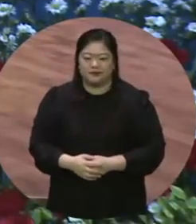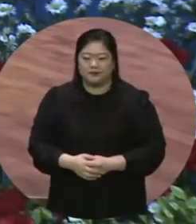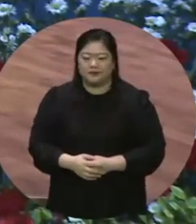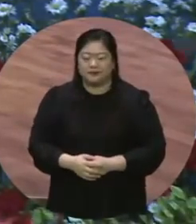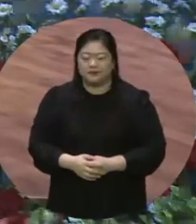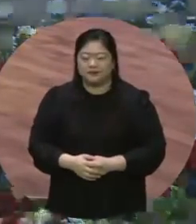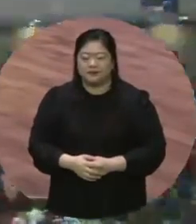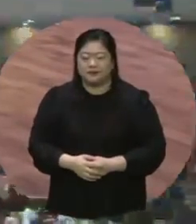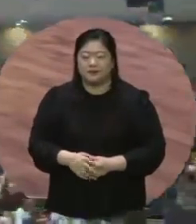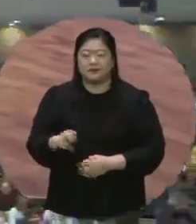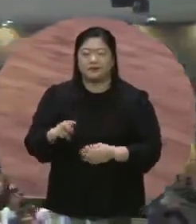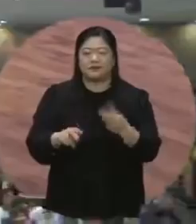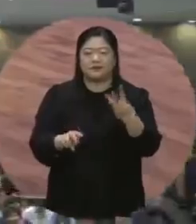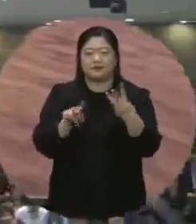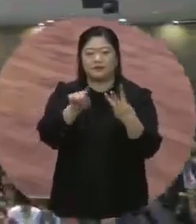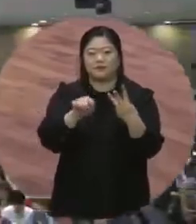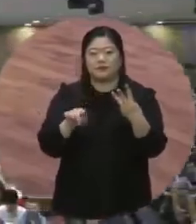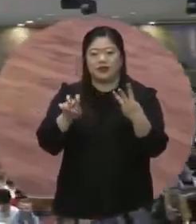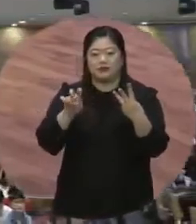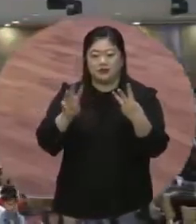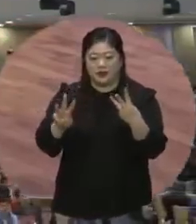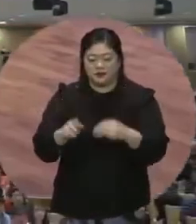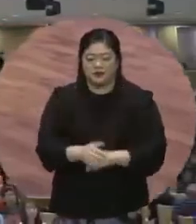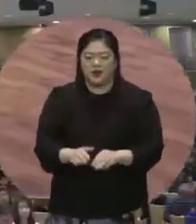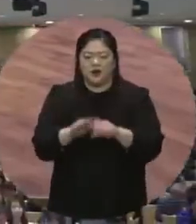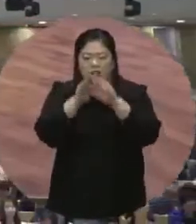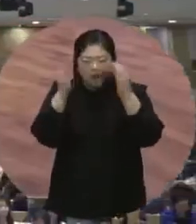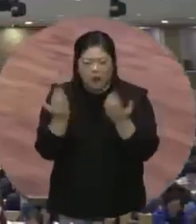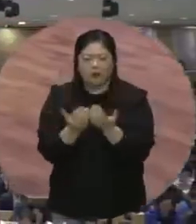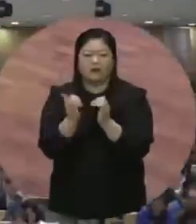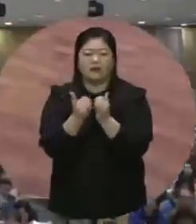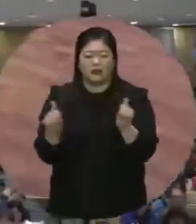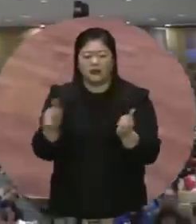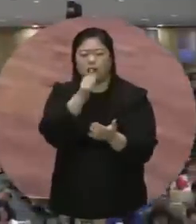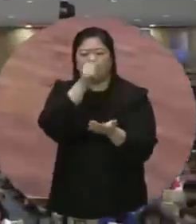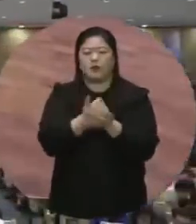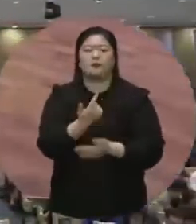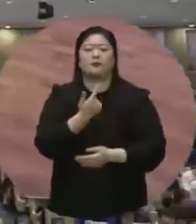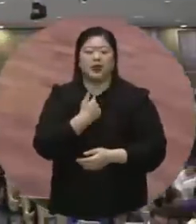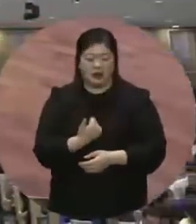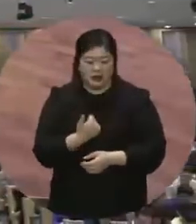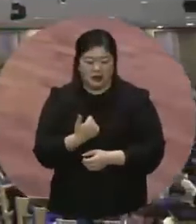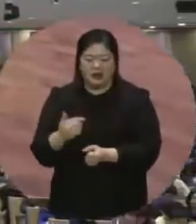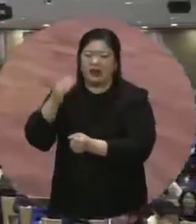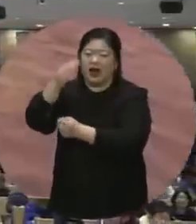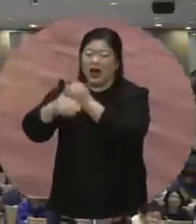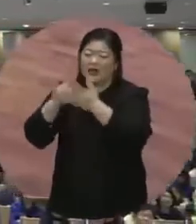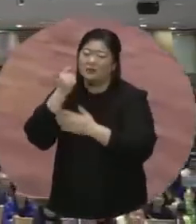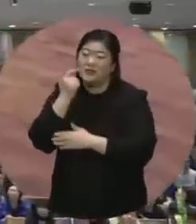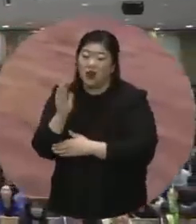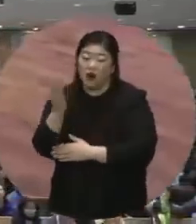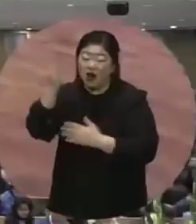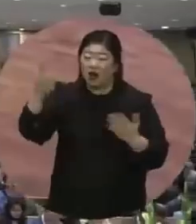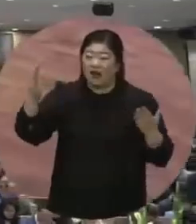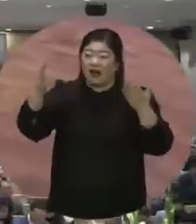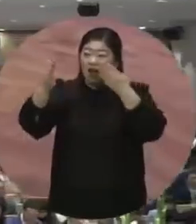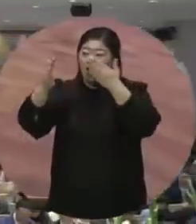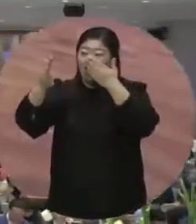말씀을 봅니다. 모든 사람이 죄를 범하였음에 하나님의 영광에 이르지